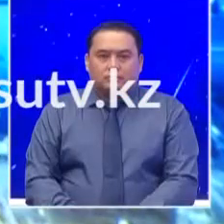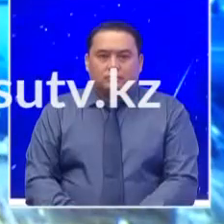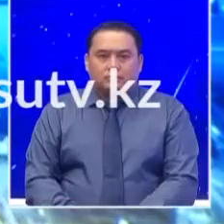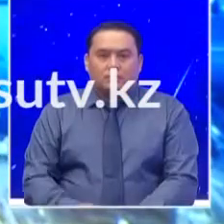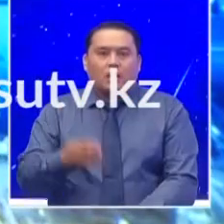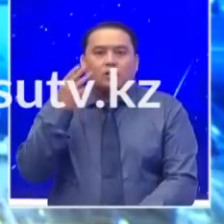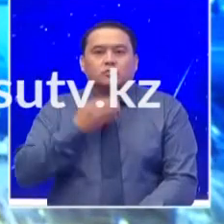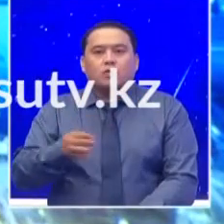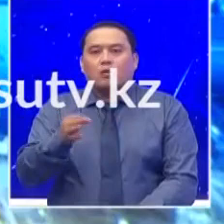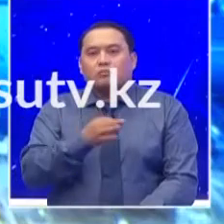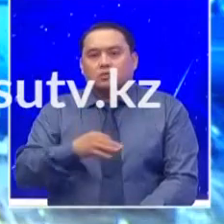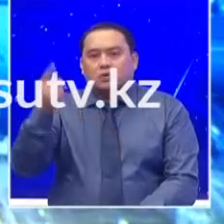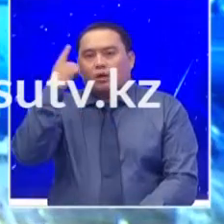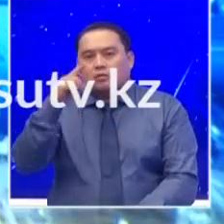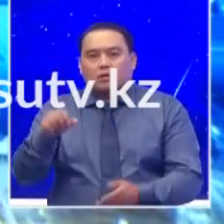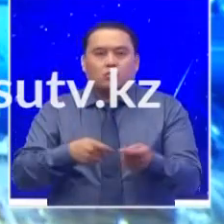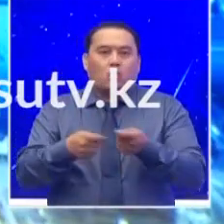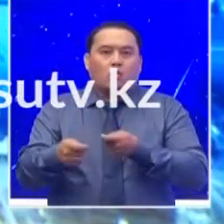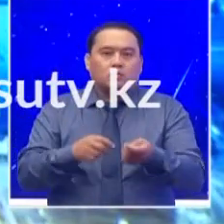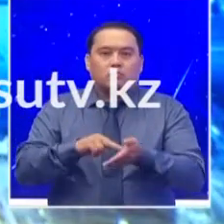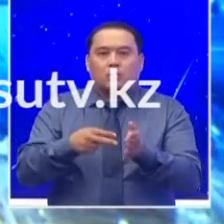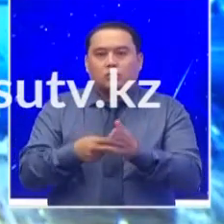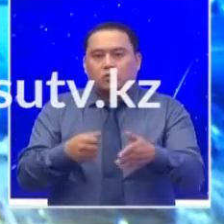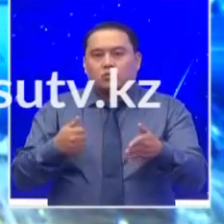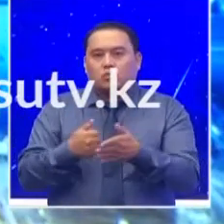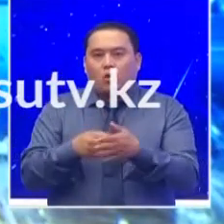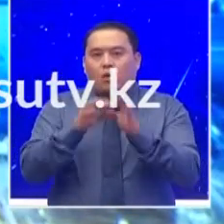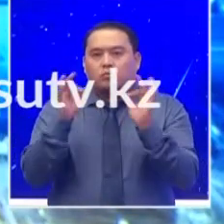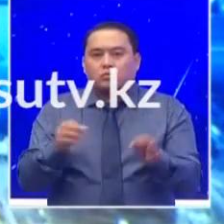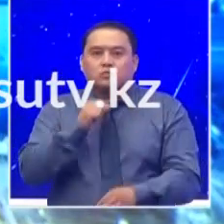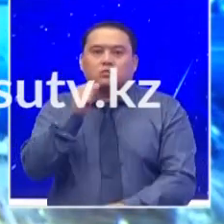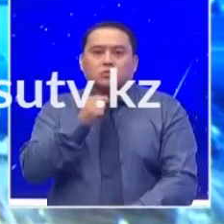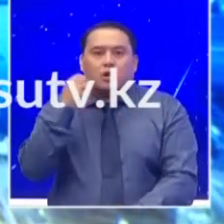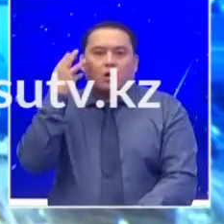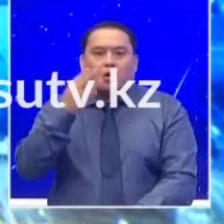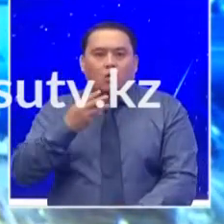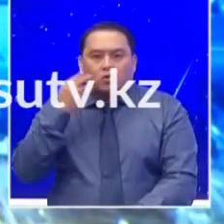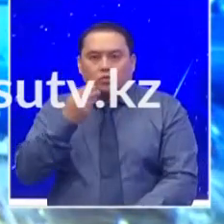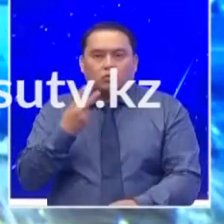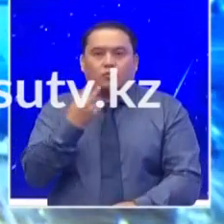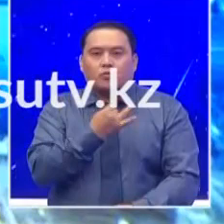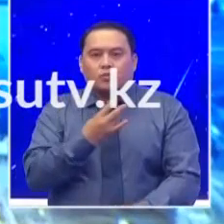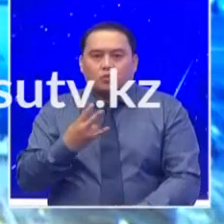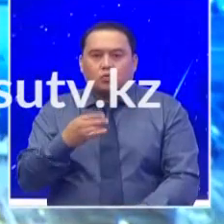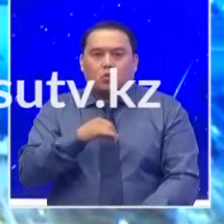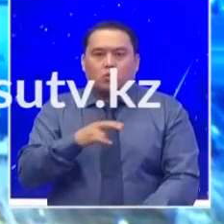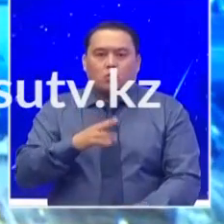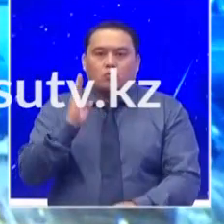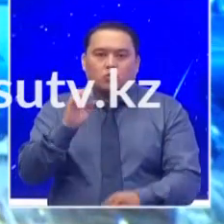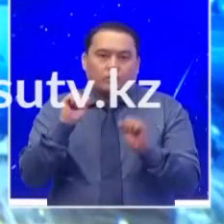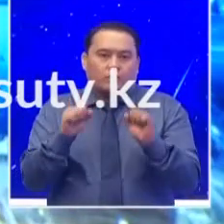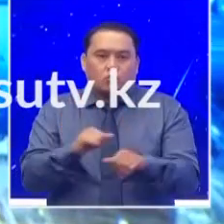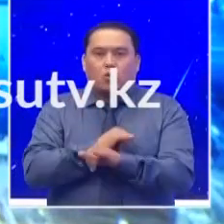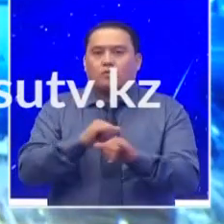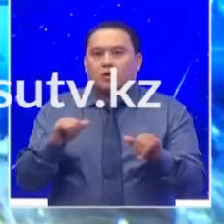В Алматинской области по инициативе правительства планируется довести объемы сахарной свеклы до 2 миллионов тонн. Это станет возможным